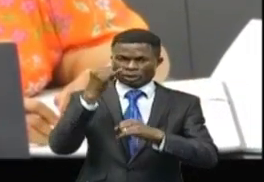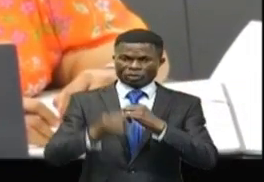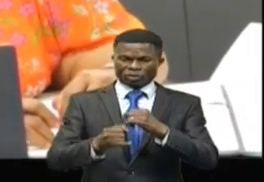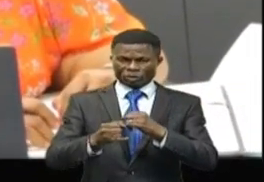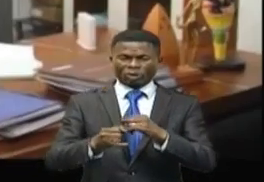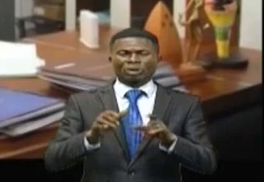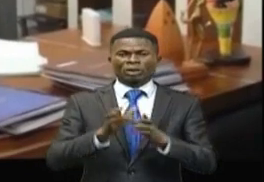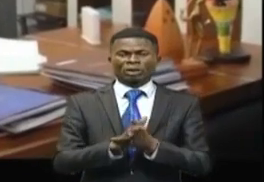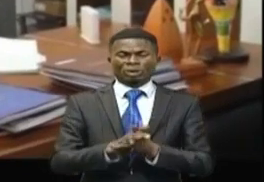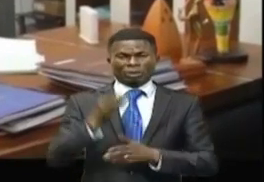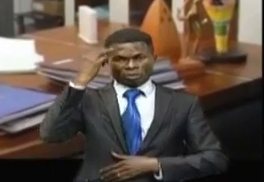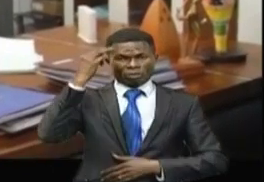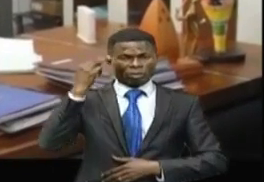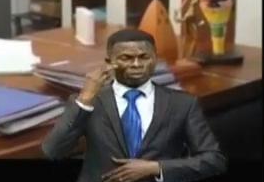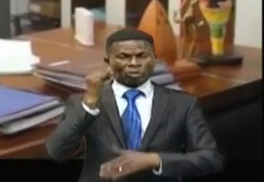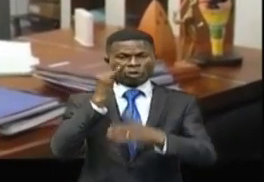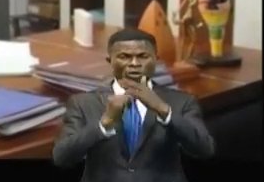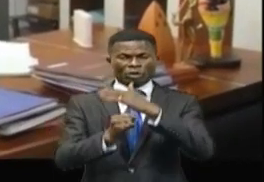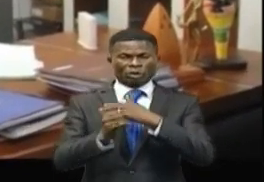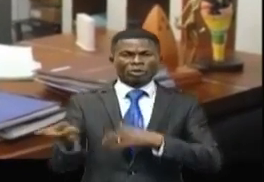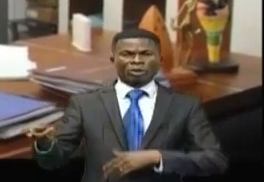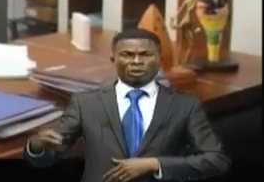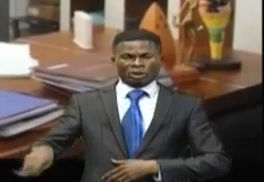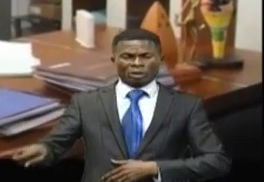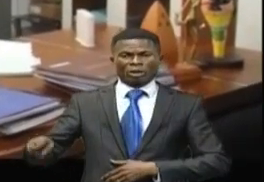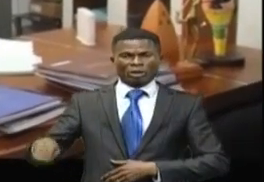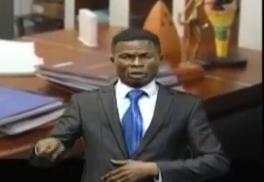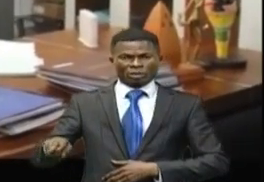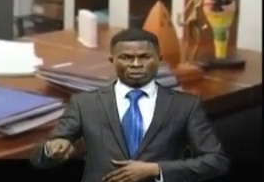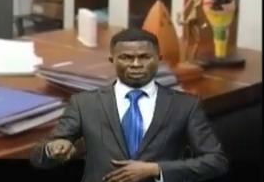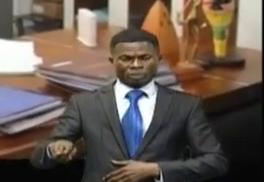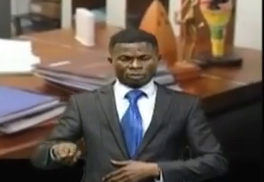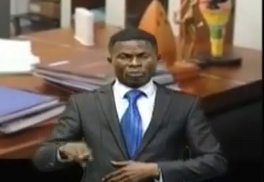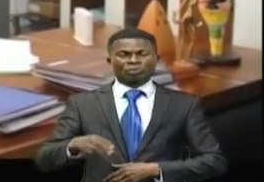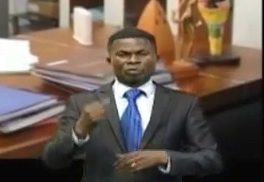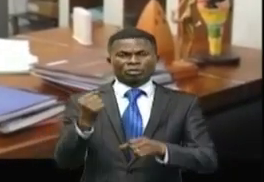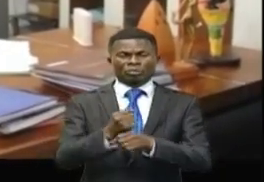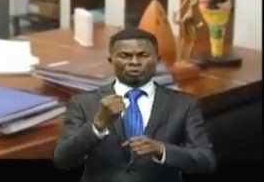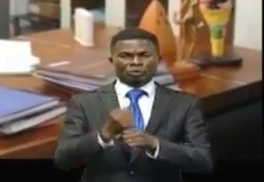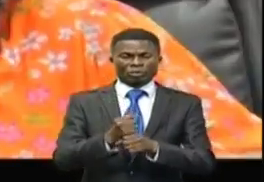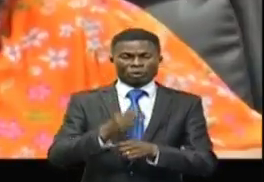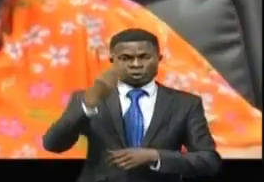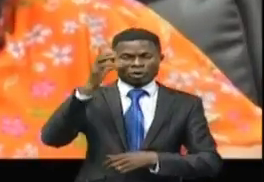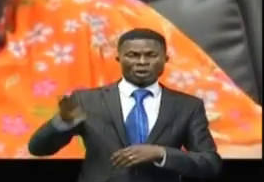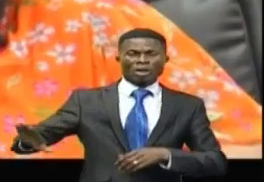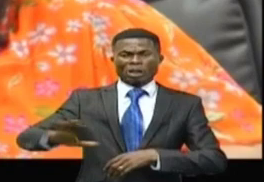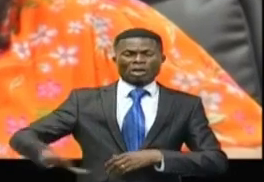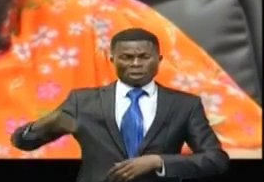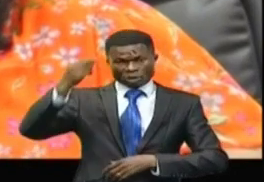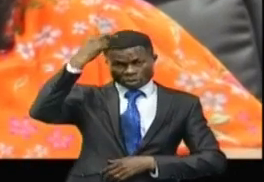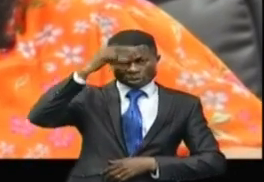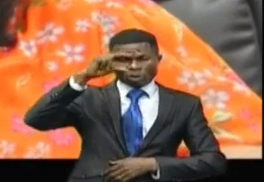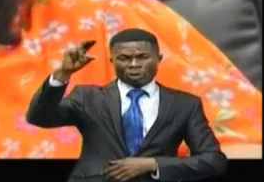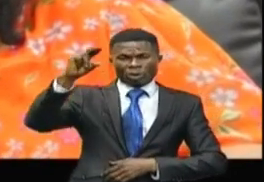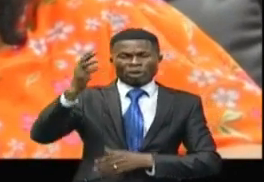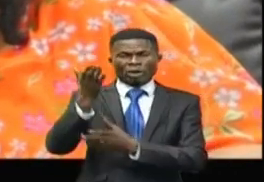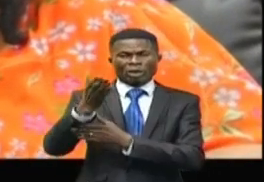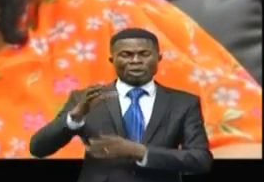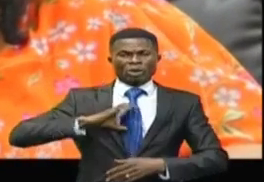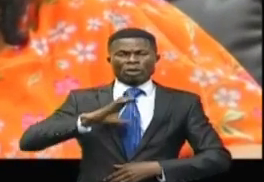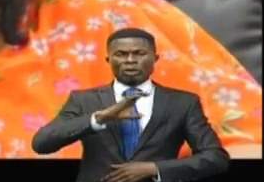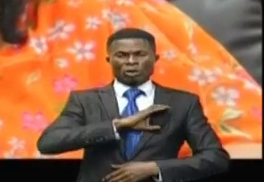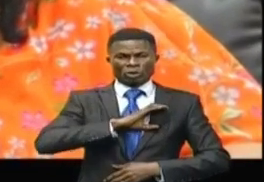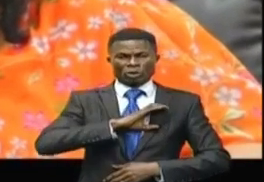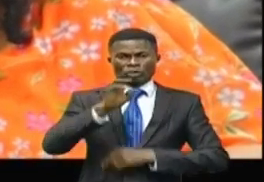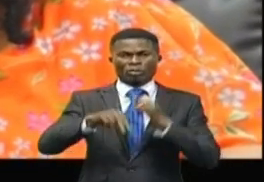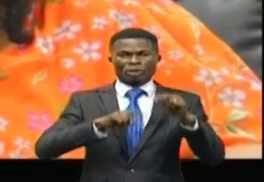le ministre est de l'intégration régionale a effectué une mission en côte d'ivoire suivant la recommandation du comité international des jeux de la